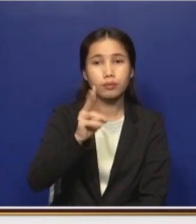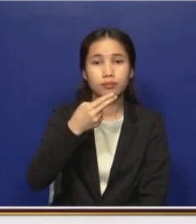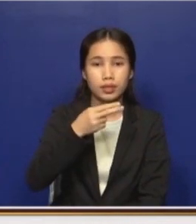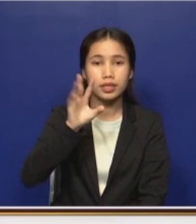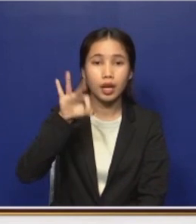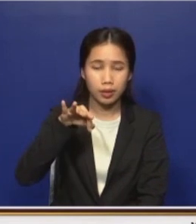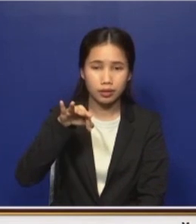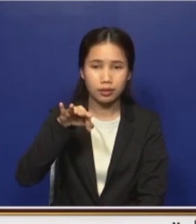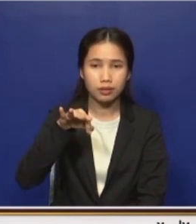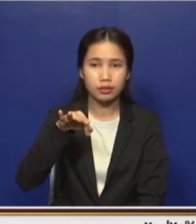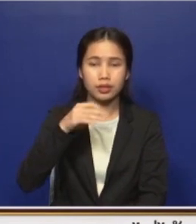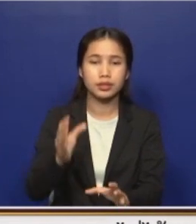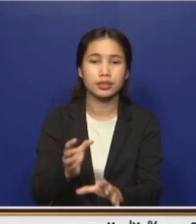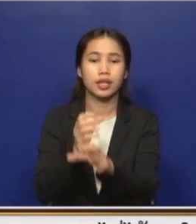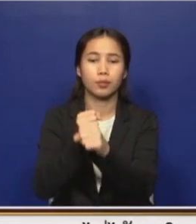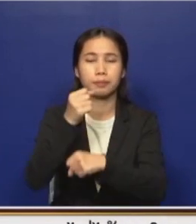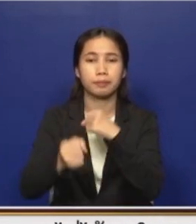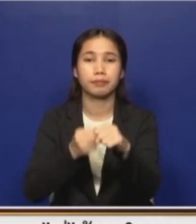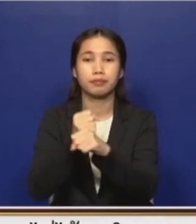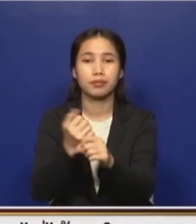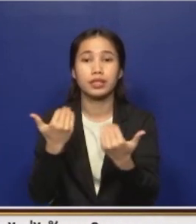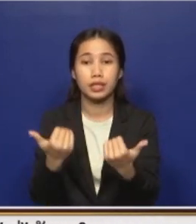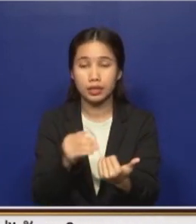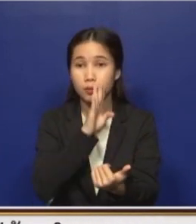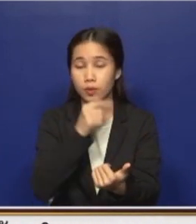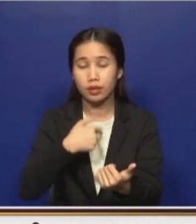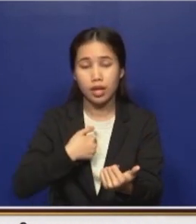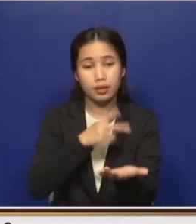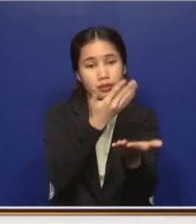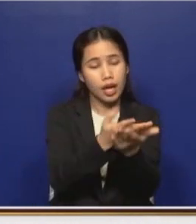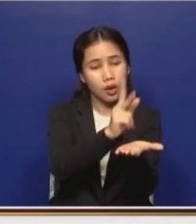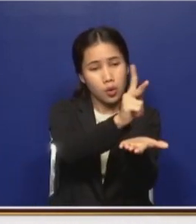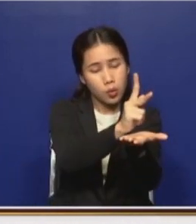63นะฮะเป็นปีที่เตรียม